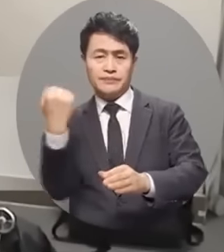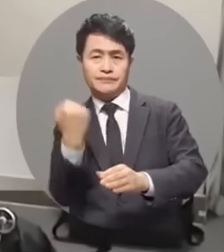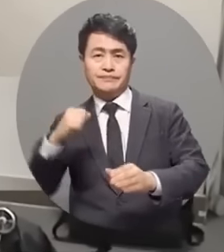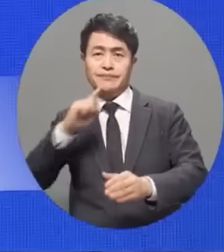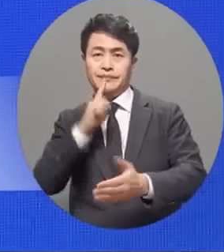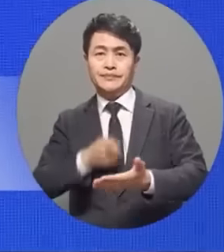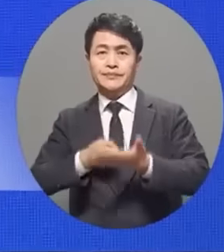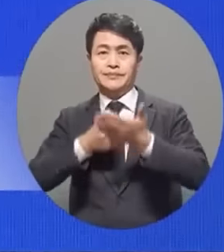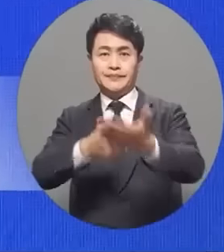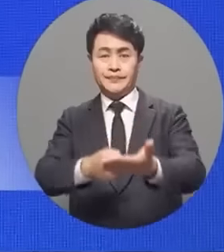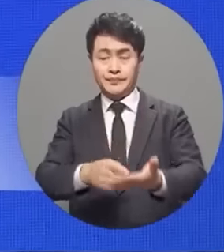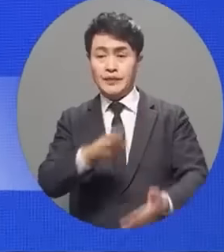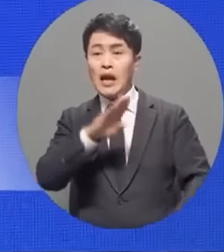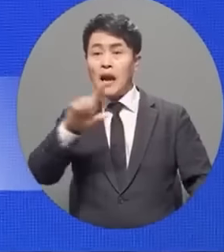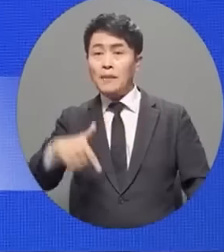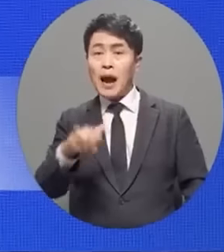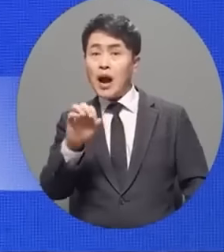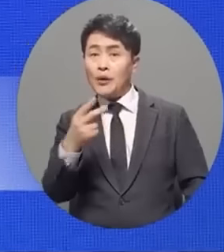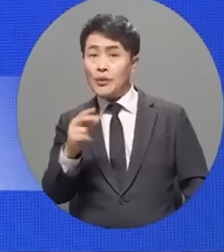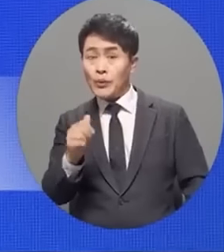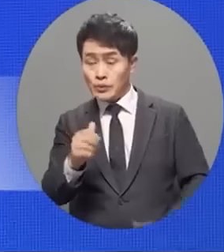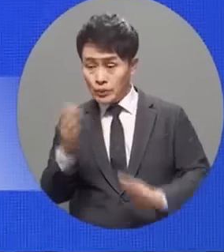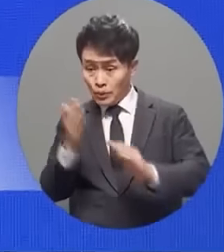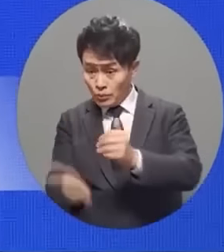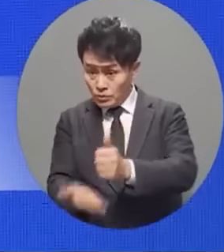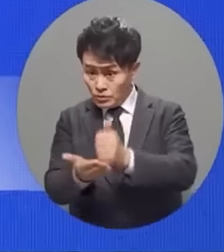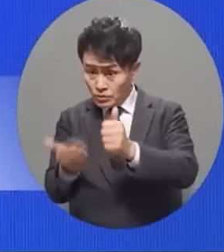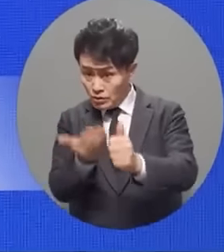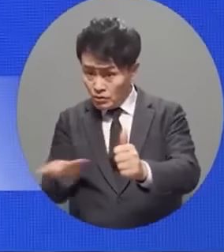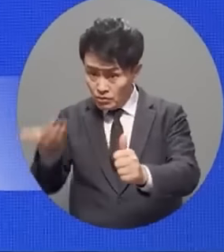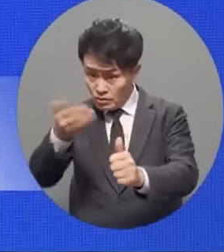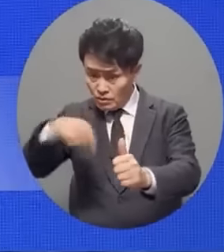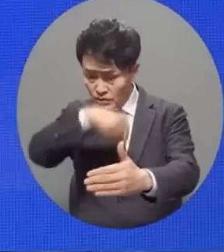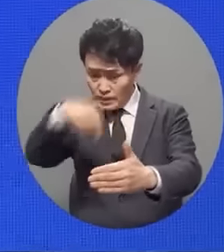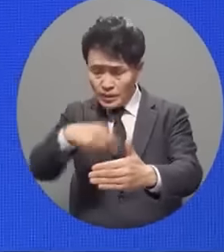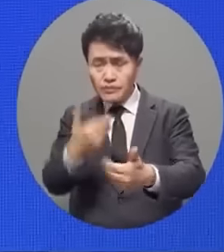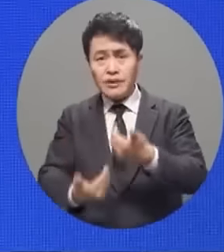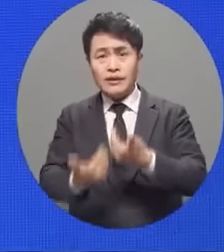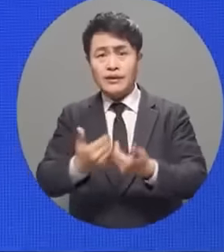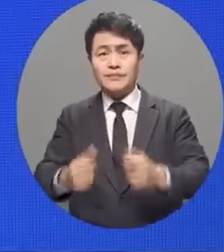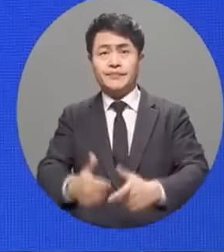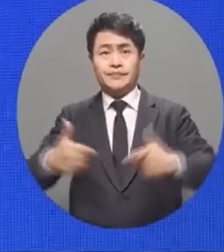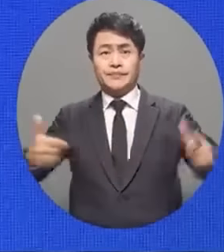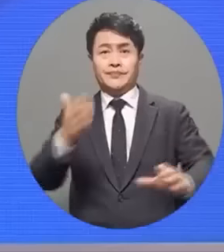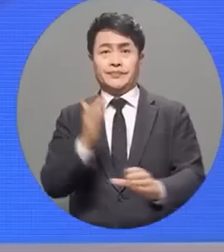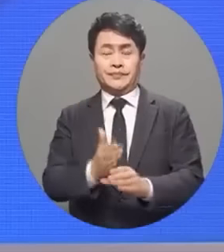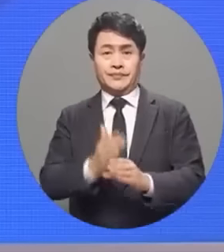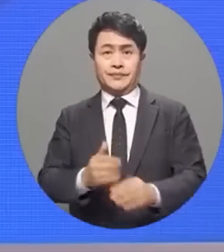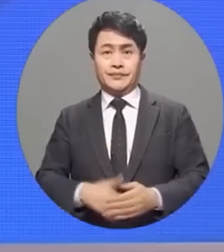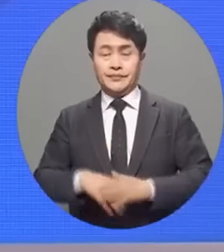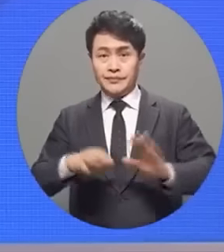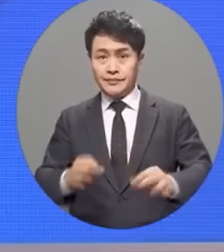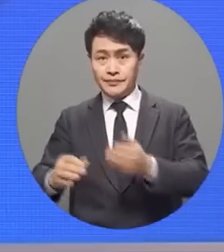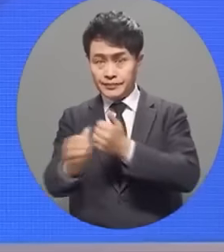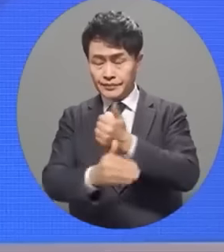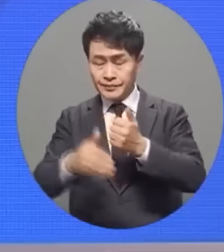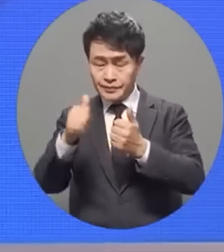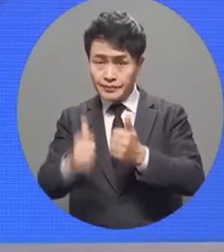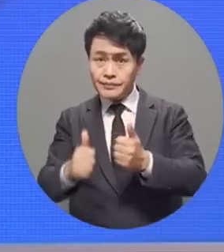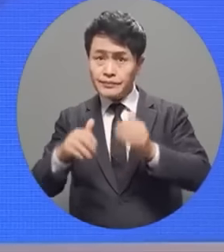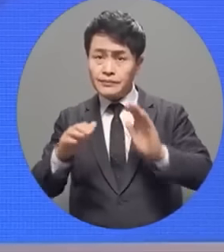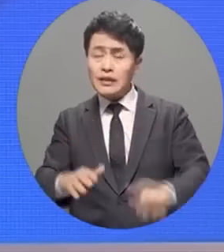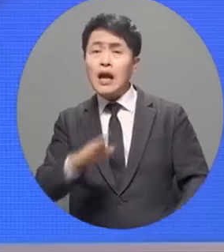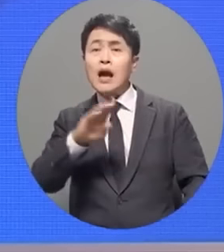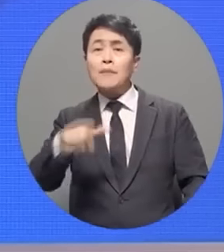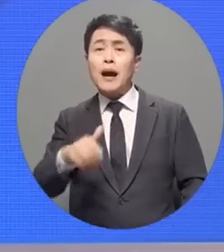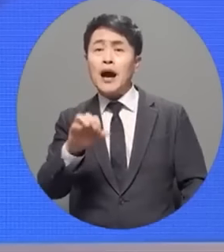나서면서 박용진 후보 공천 승계 여부가 선대위 내부 갈등으로 번지고 있습니다. 김 위원장은 결국